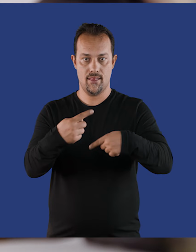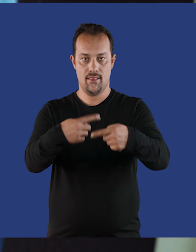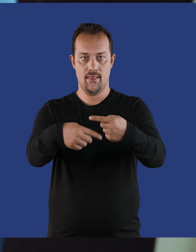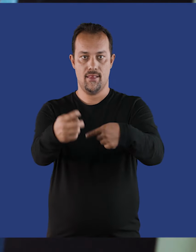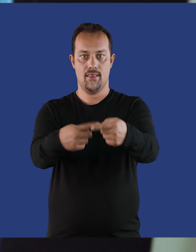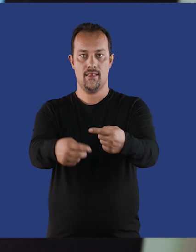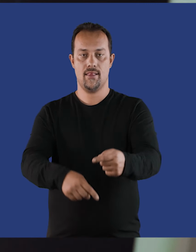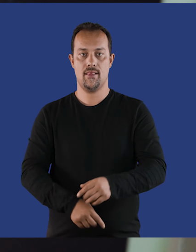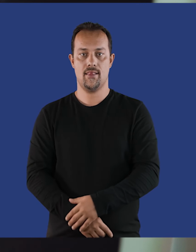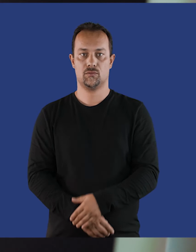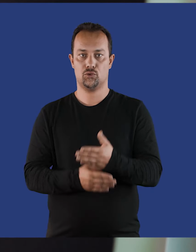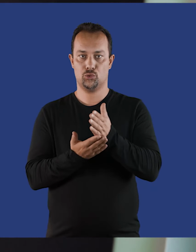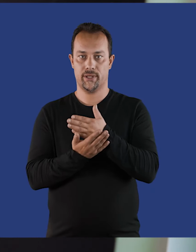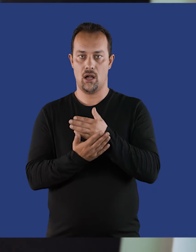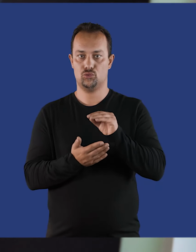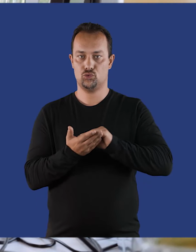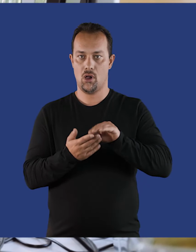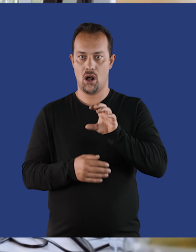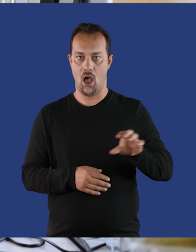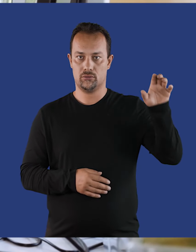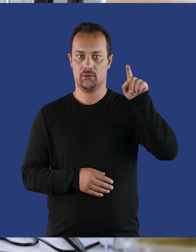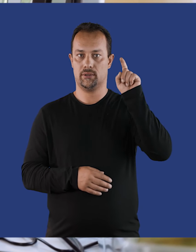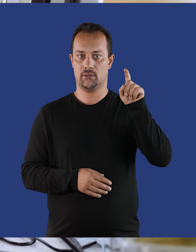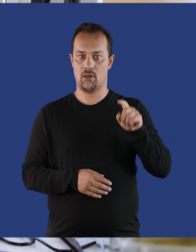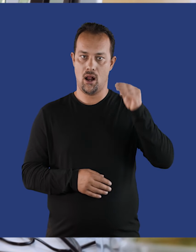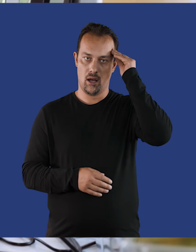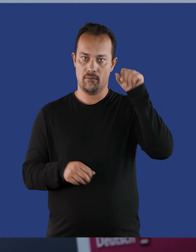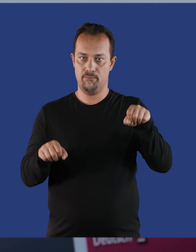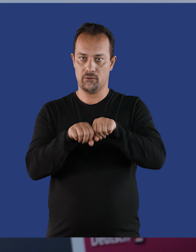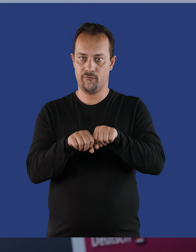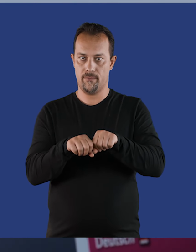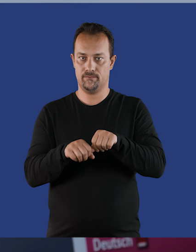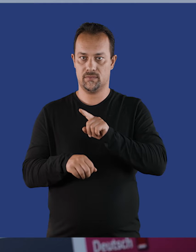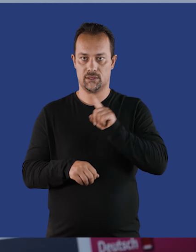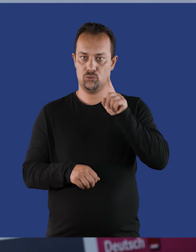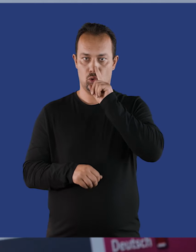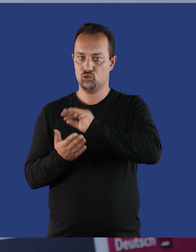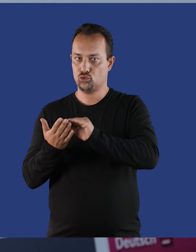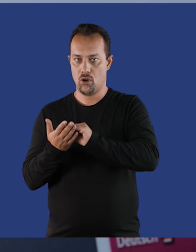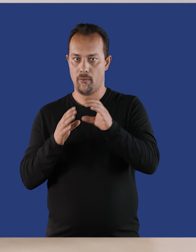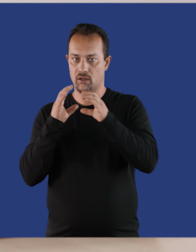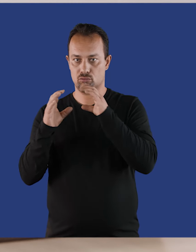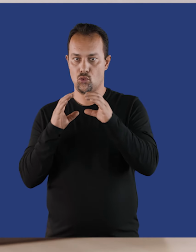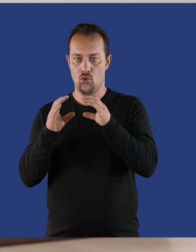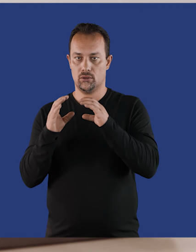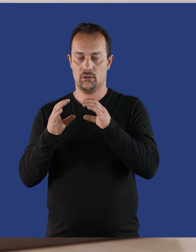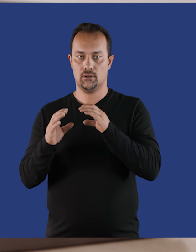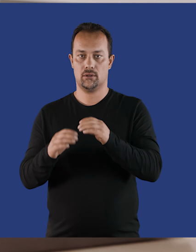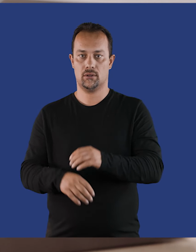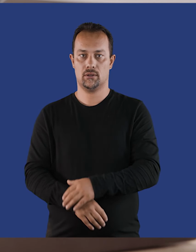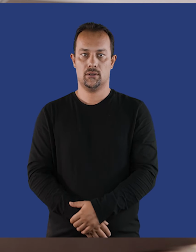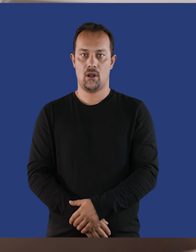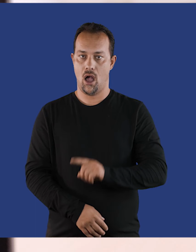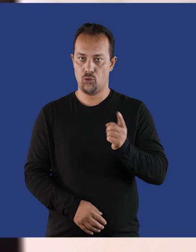als Digitalisierungsbeschleuniger heraus. Die Thüringer Schulcloud als digitale Lernplattform ermöglicht uns, zur